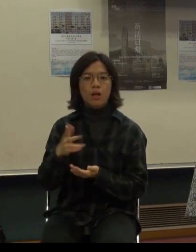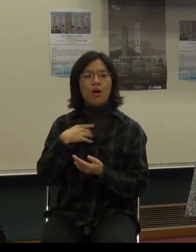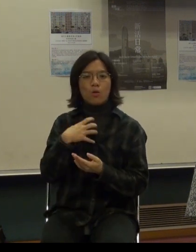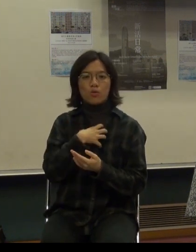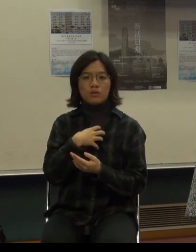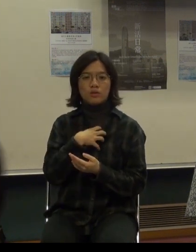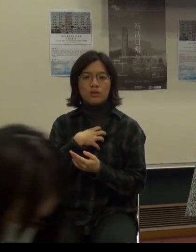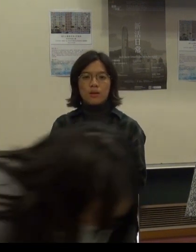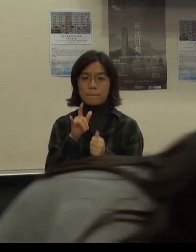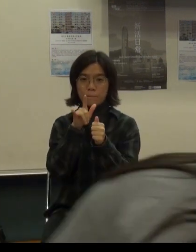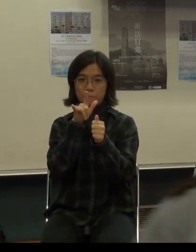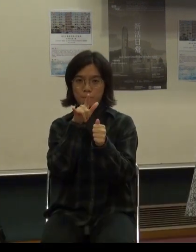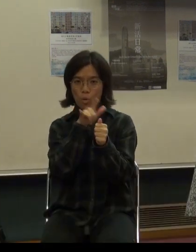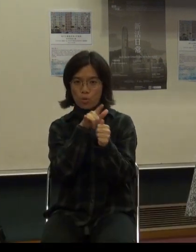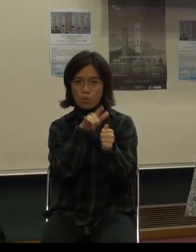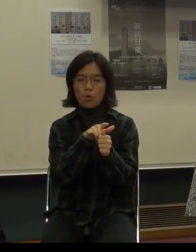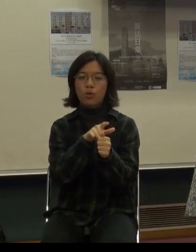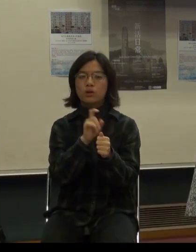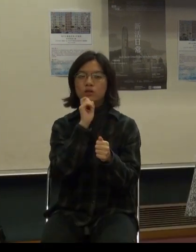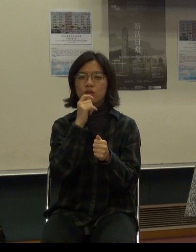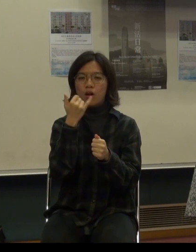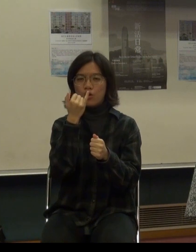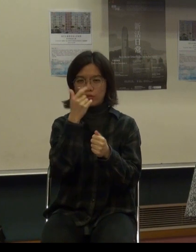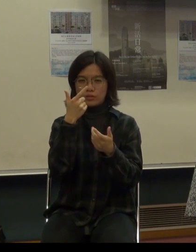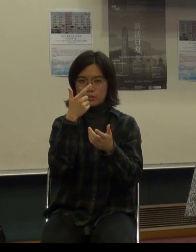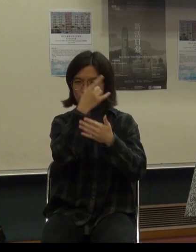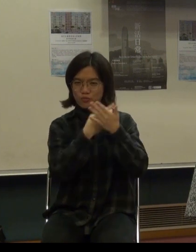咧，有幾個原則咧，我哋係需要去